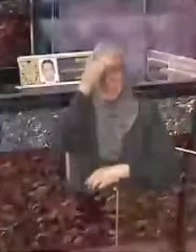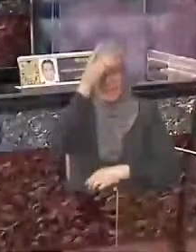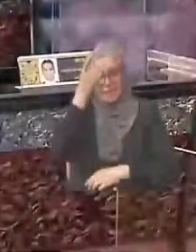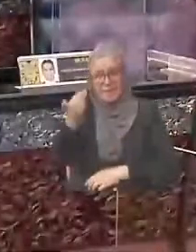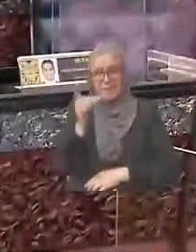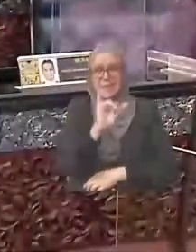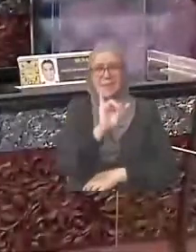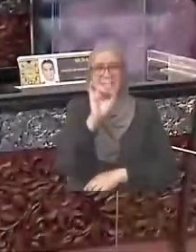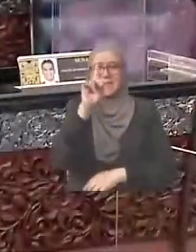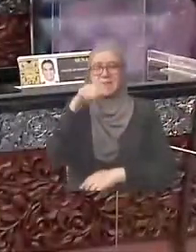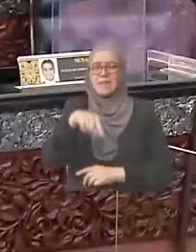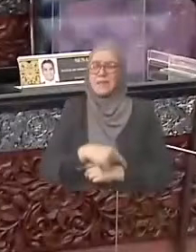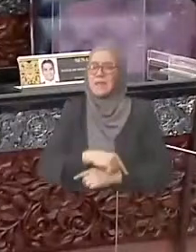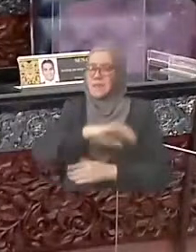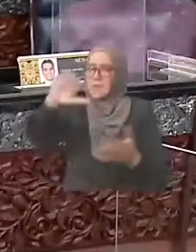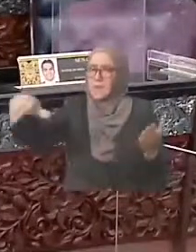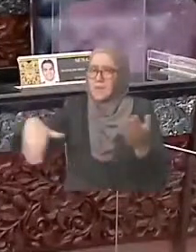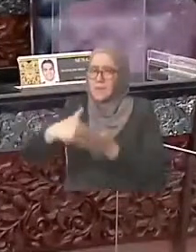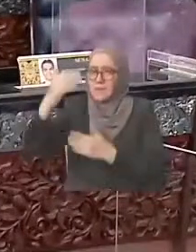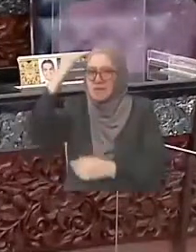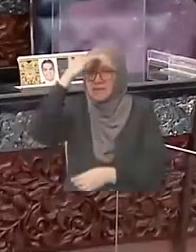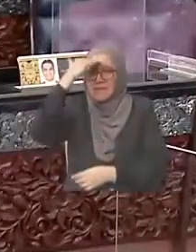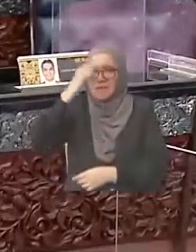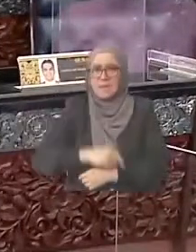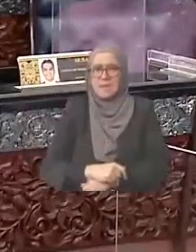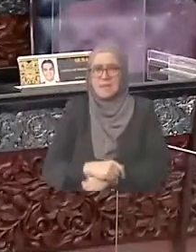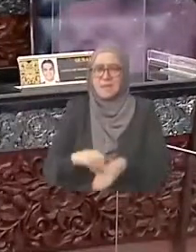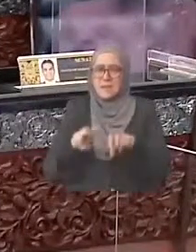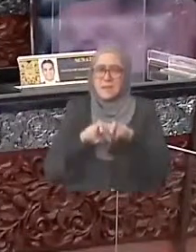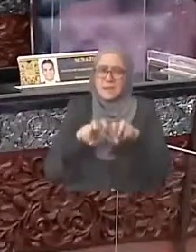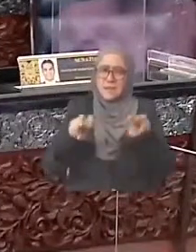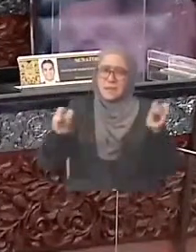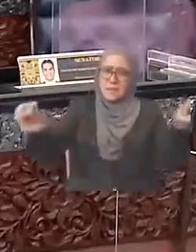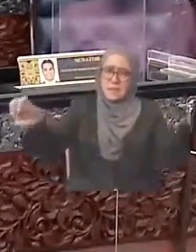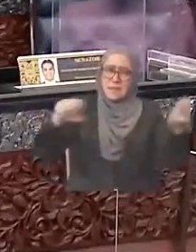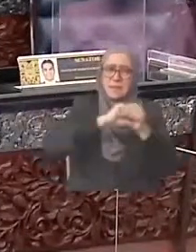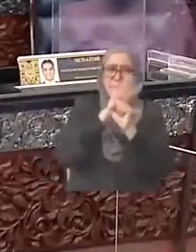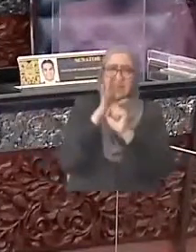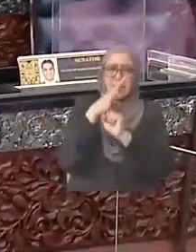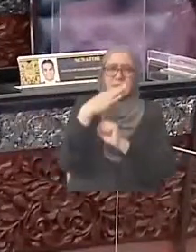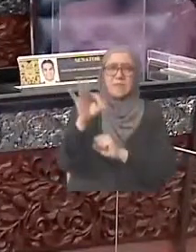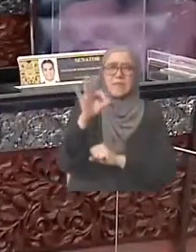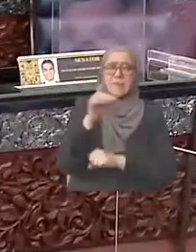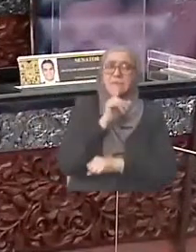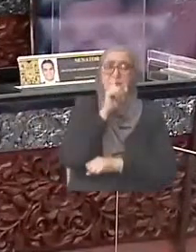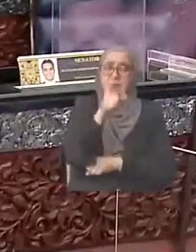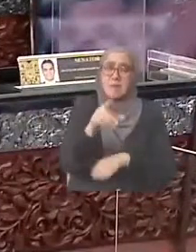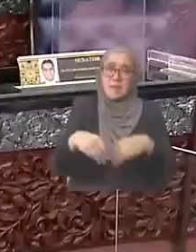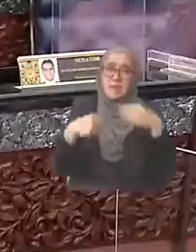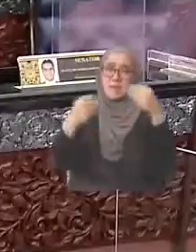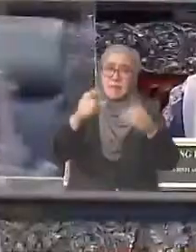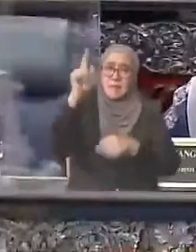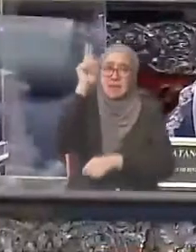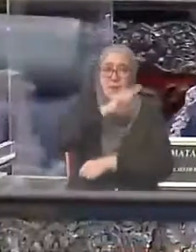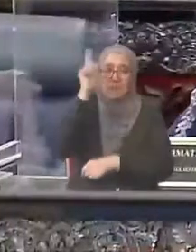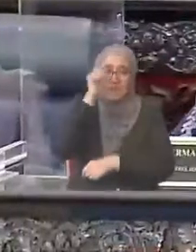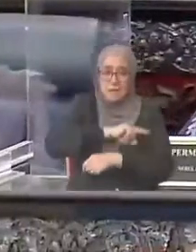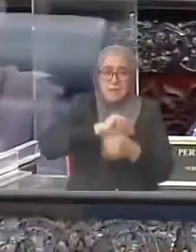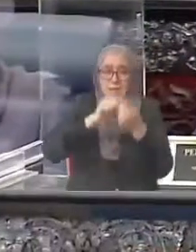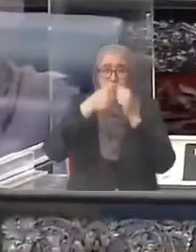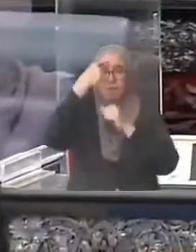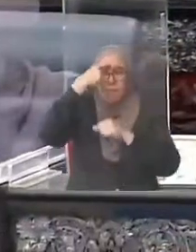semua sedia maklum pendek niqobie 19 telah memberi kesan yang signifikan kepada pekerjaan dan mata pencaharian rakyat